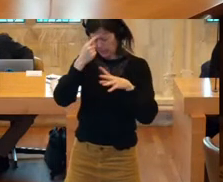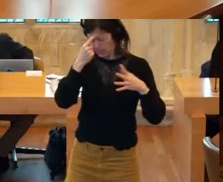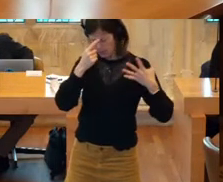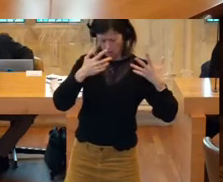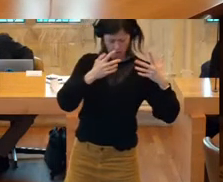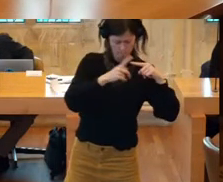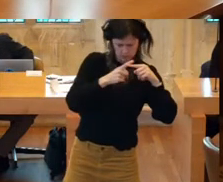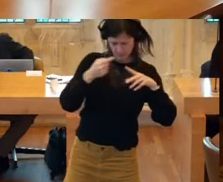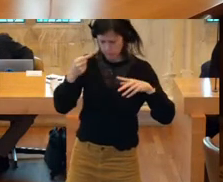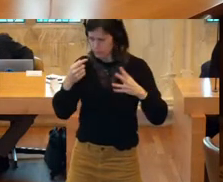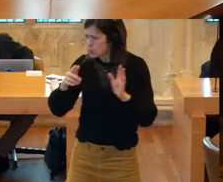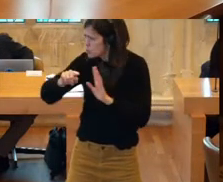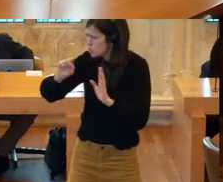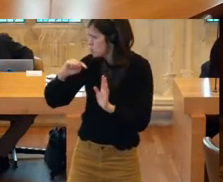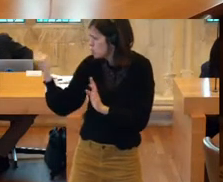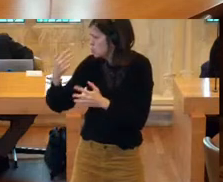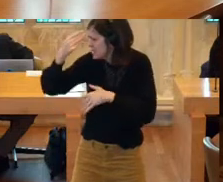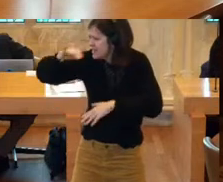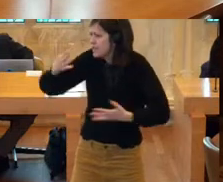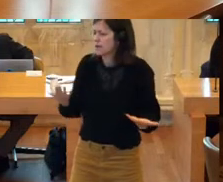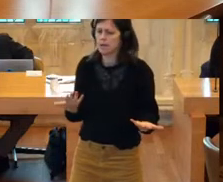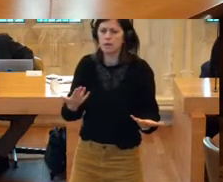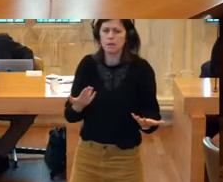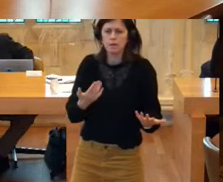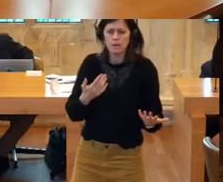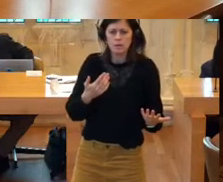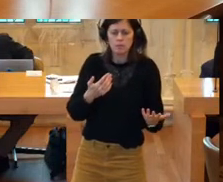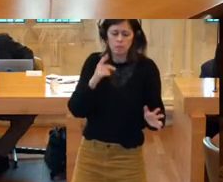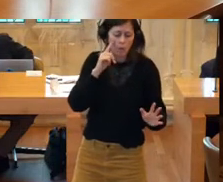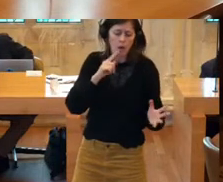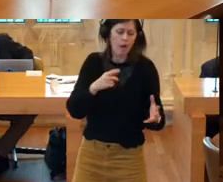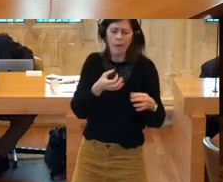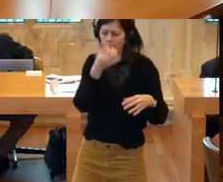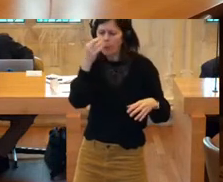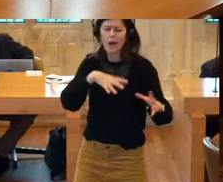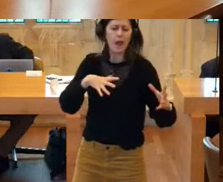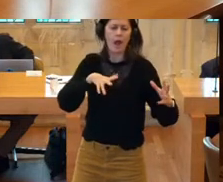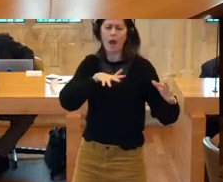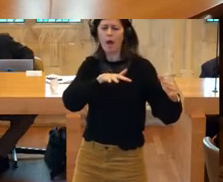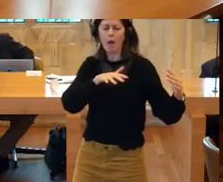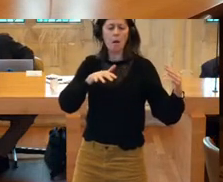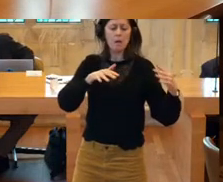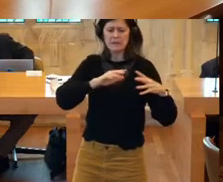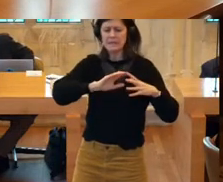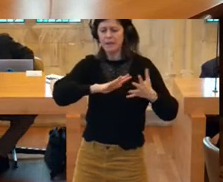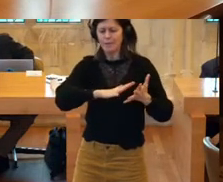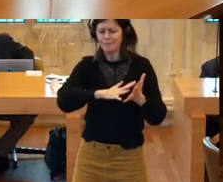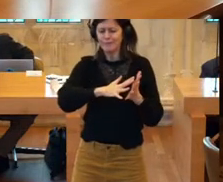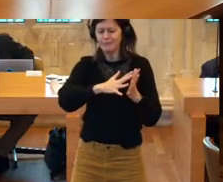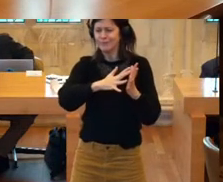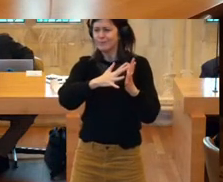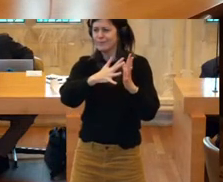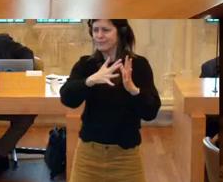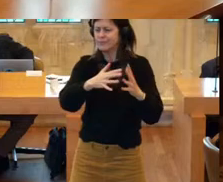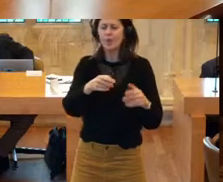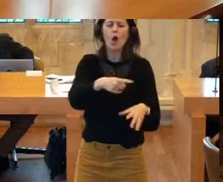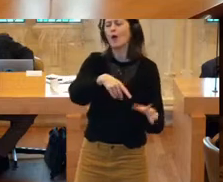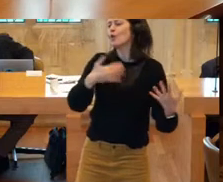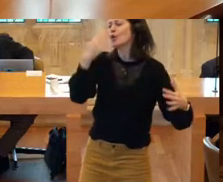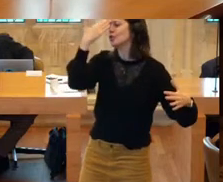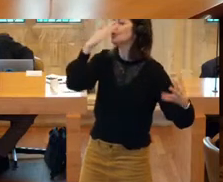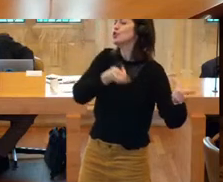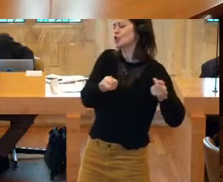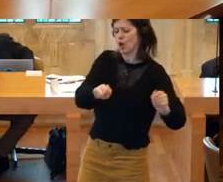collègues. Quand la communication du nucléaire continuera à souffler dans vos oreilles, qu'ils savent gérer, que tout va